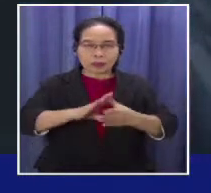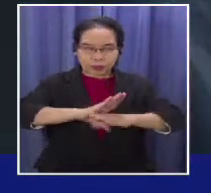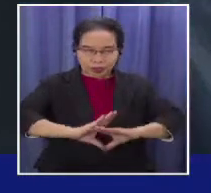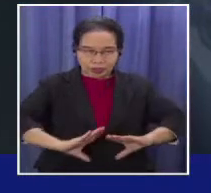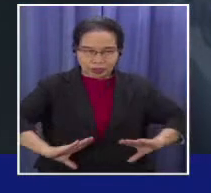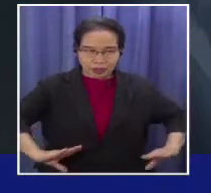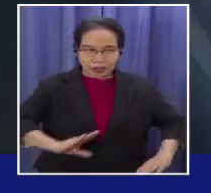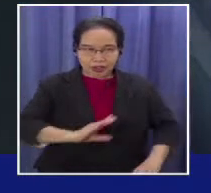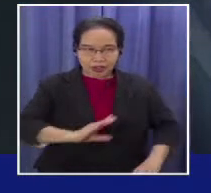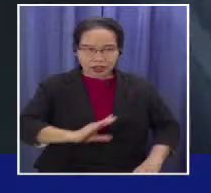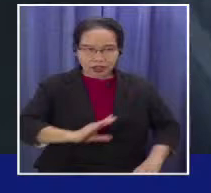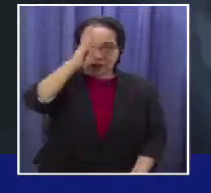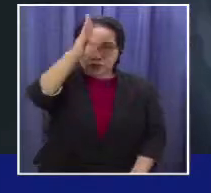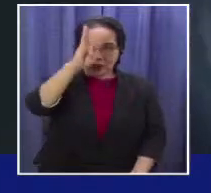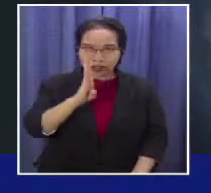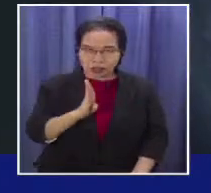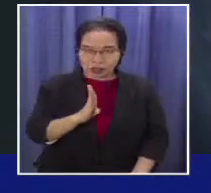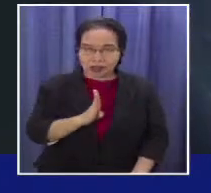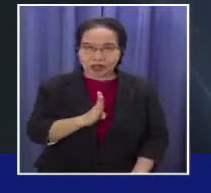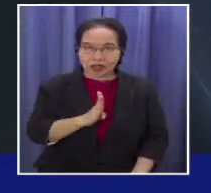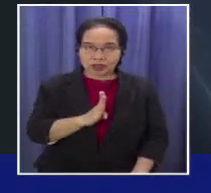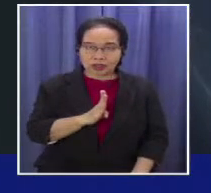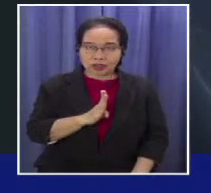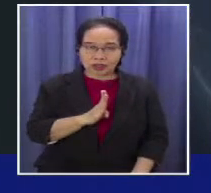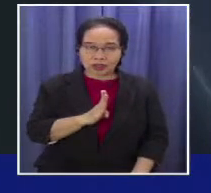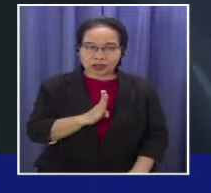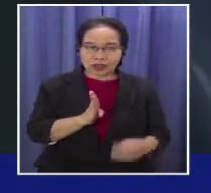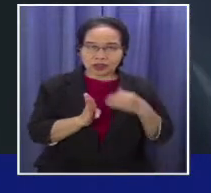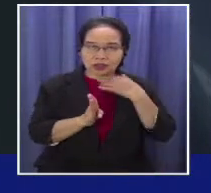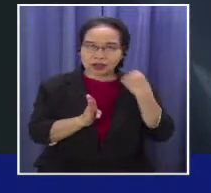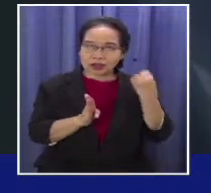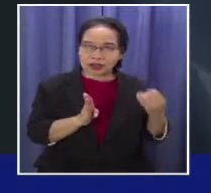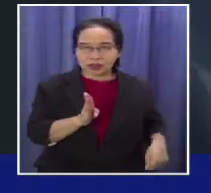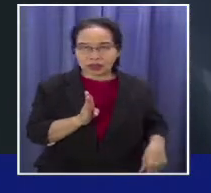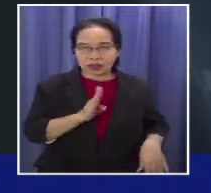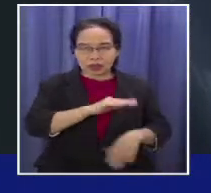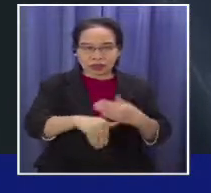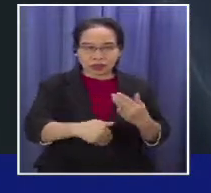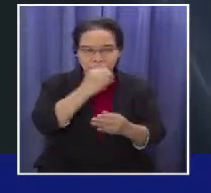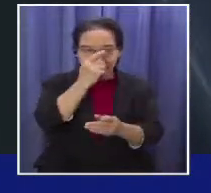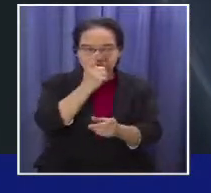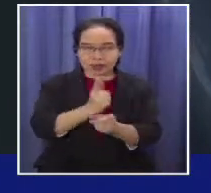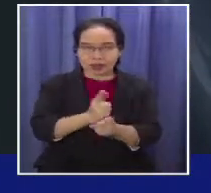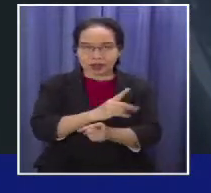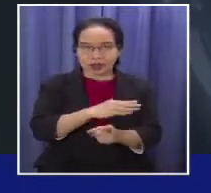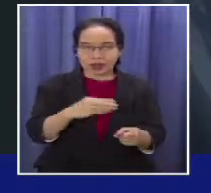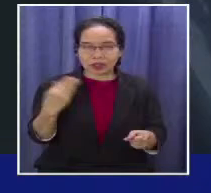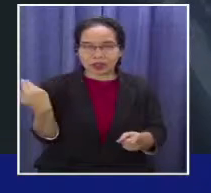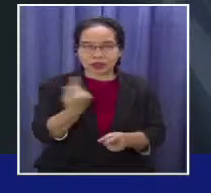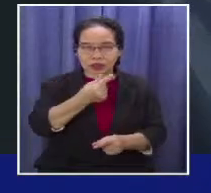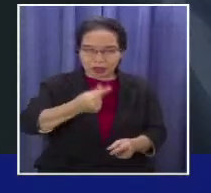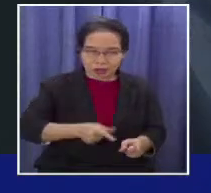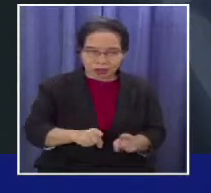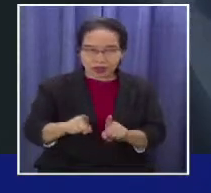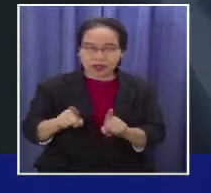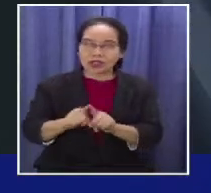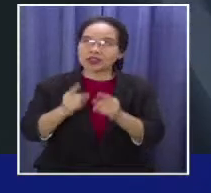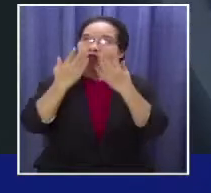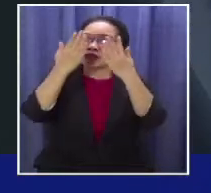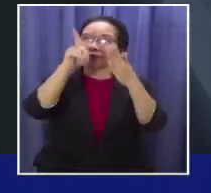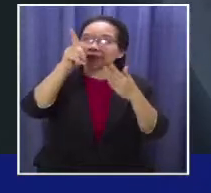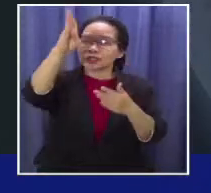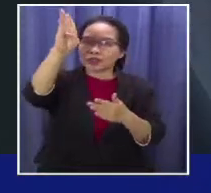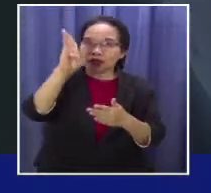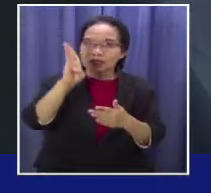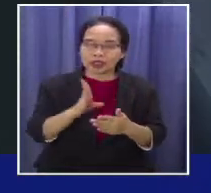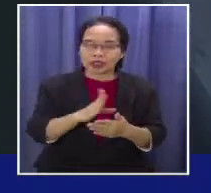natin po ang kapayapaan ng Panginoong Diyos, mga kapatid at mga mahal naming mga panauhin. Salamat po sa Diyos